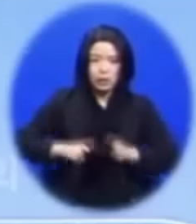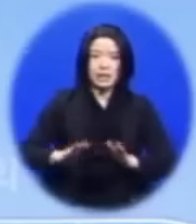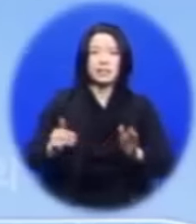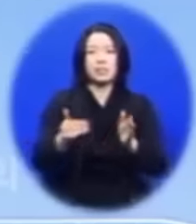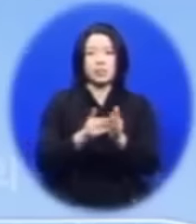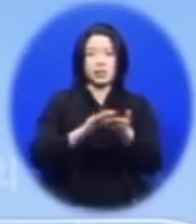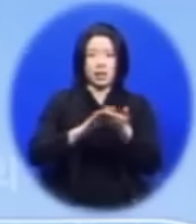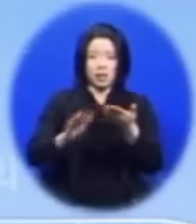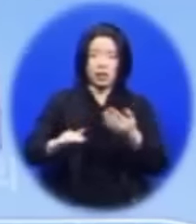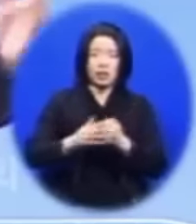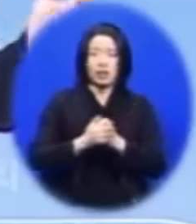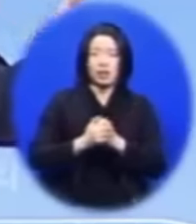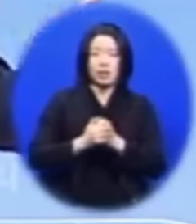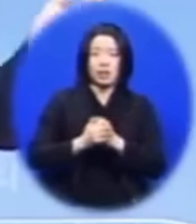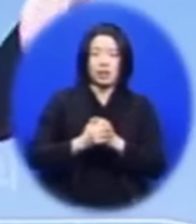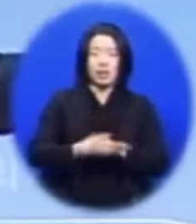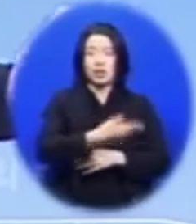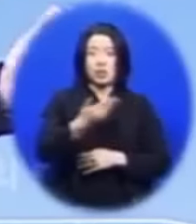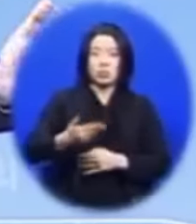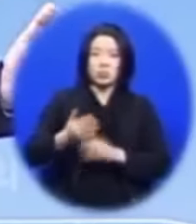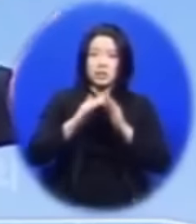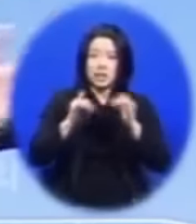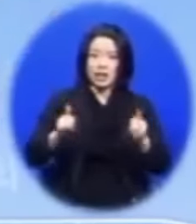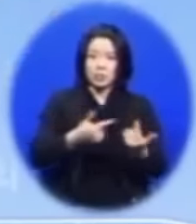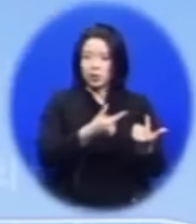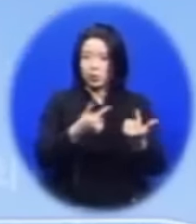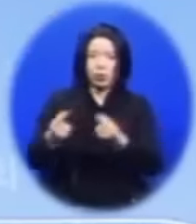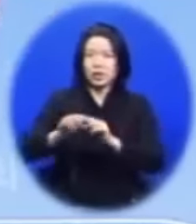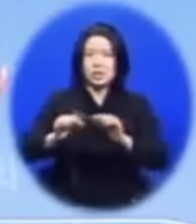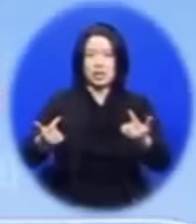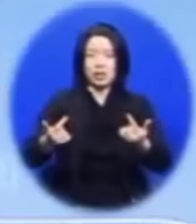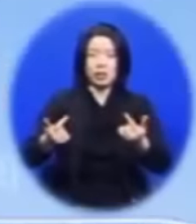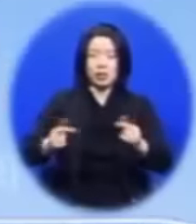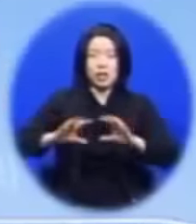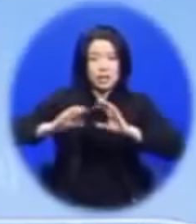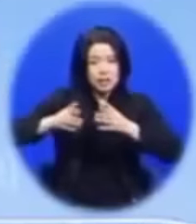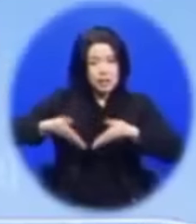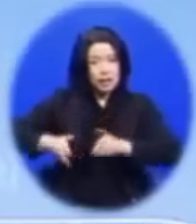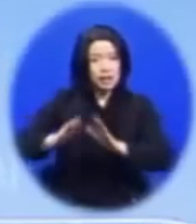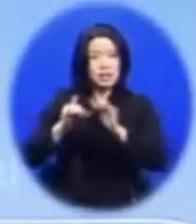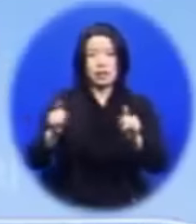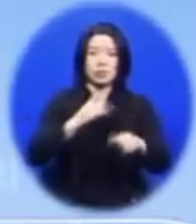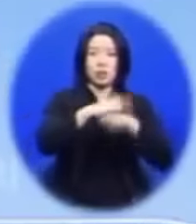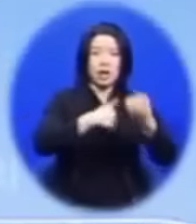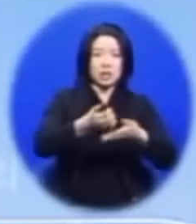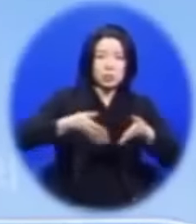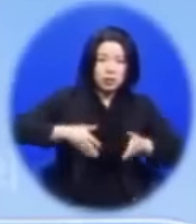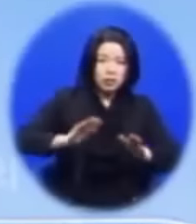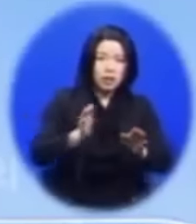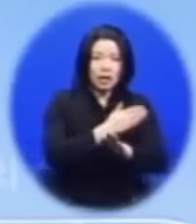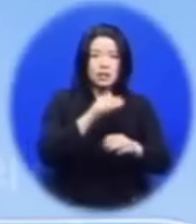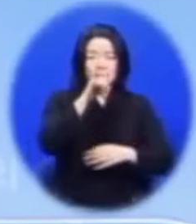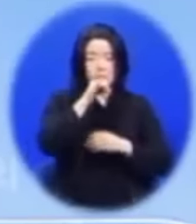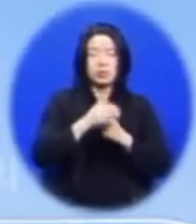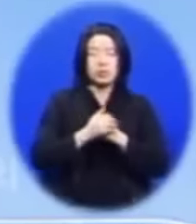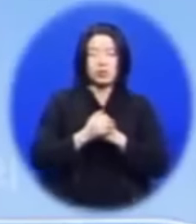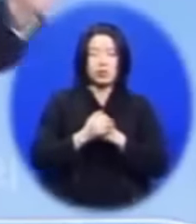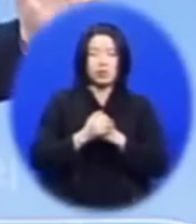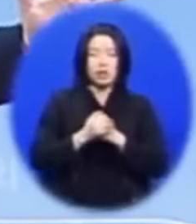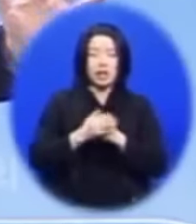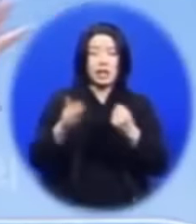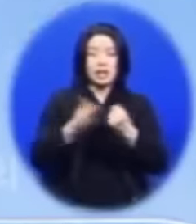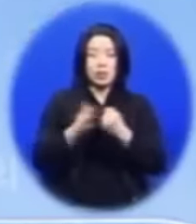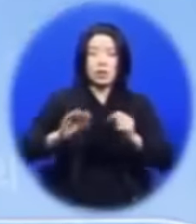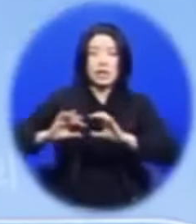하나님에게서났습니다 여러분 사람이 다 똑같지가 않습니다 세상에서 난 사람이 있고 하나님에게서 난 사람이 있습니다 그래서